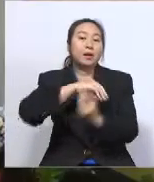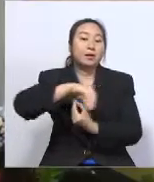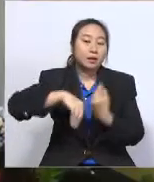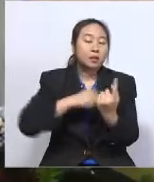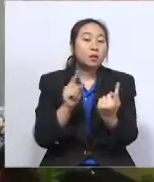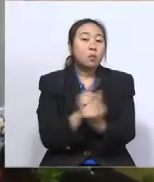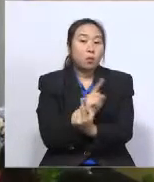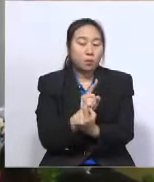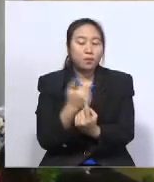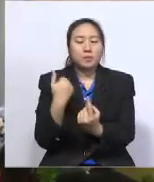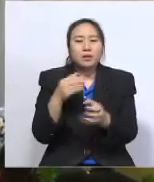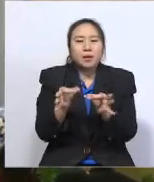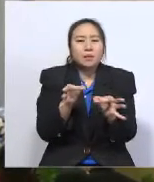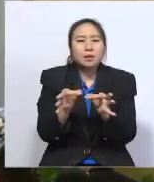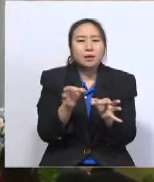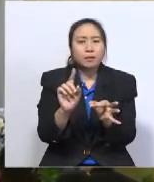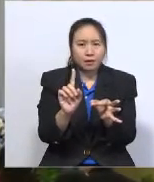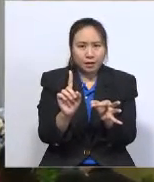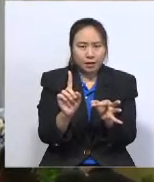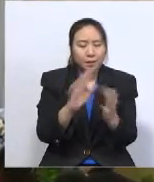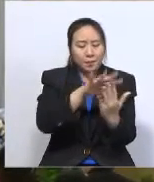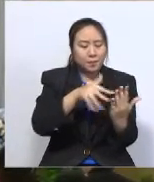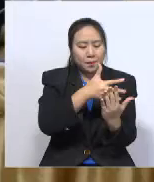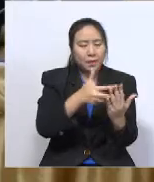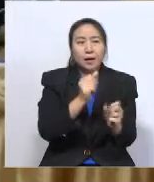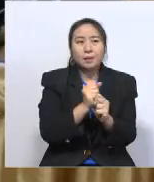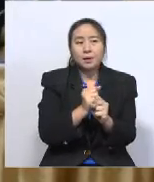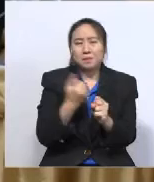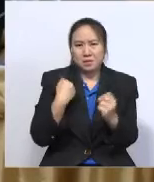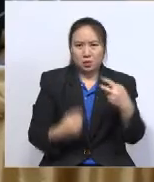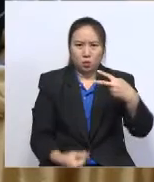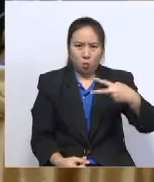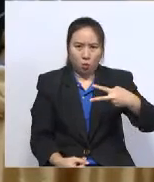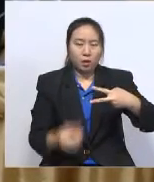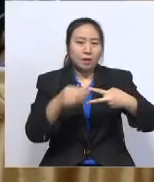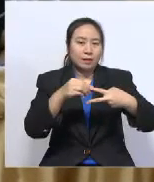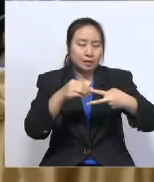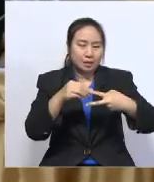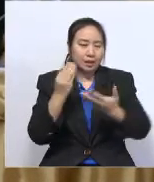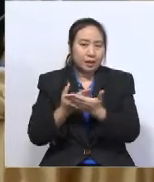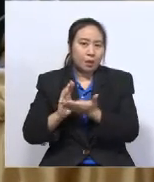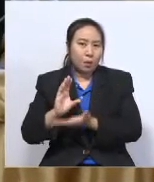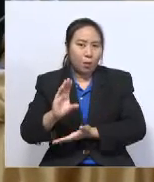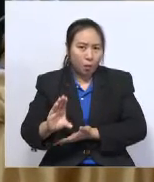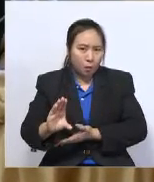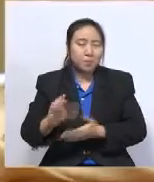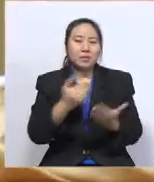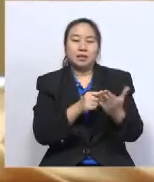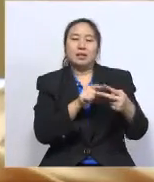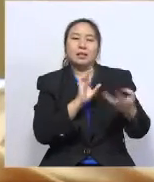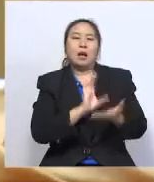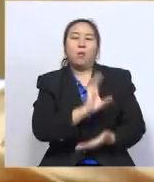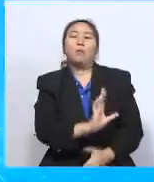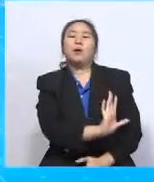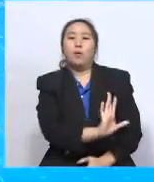และสังคมแห่งชาติก็มีการชี้แจงนะคะว่าการจัดทำแผนก็มี2ส่วนด้วยกันทั้งในแบบใช้งบประมาณแล้วก็ไม่ใช้งบประมาณ